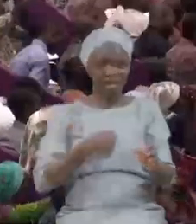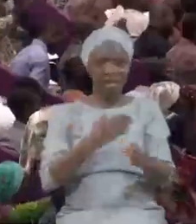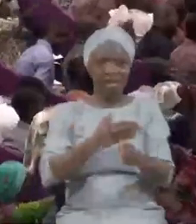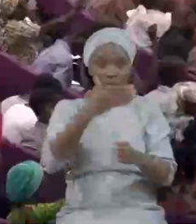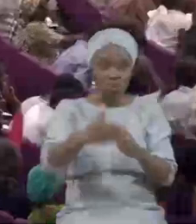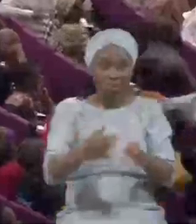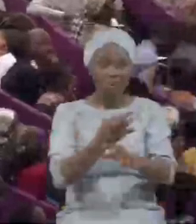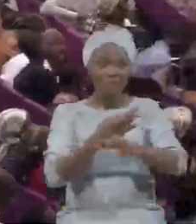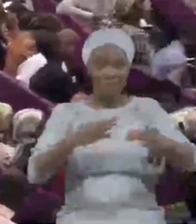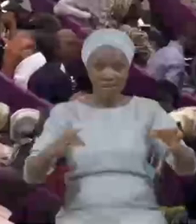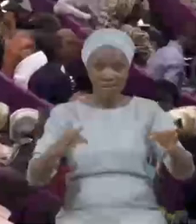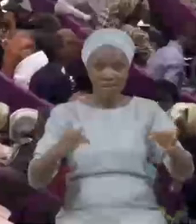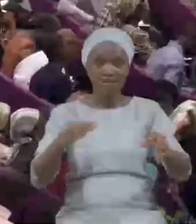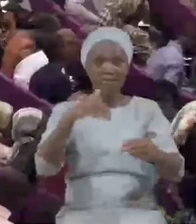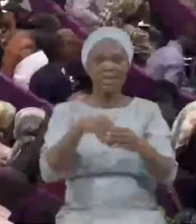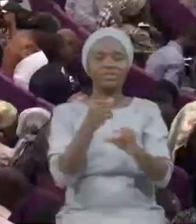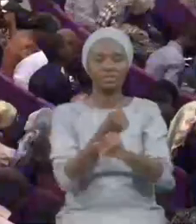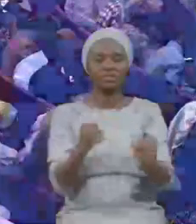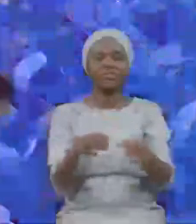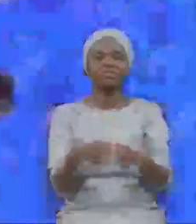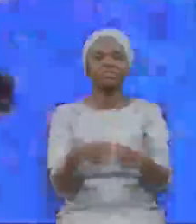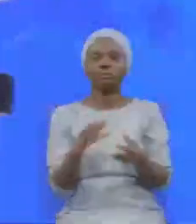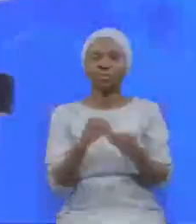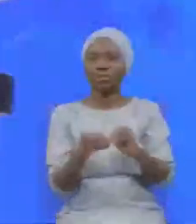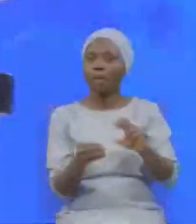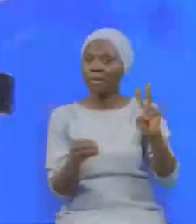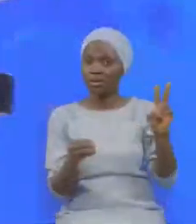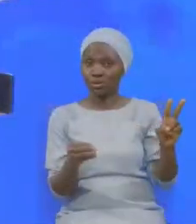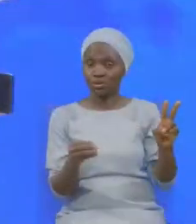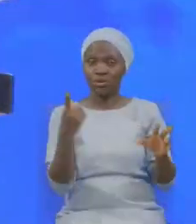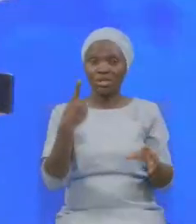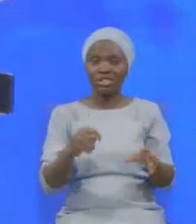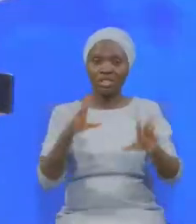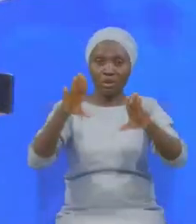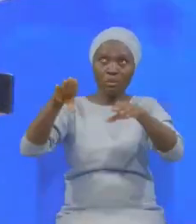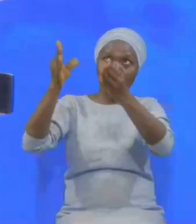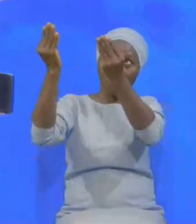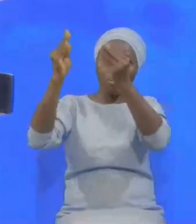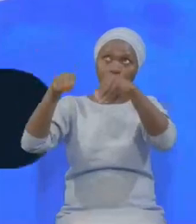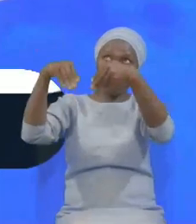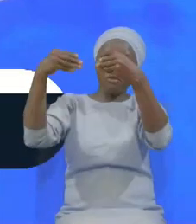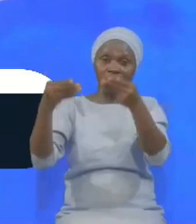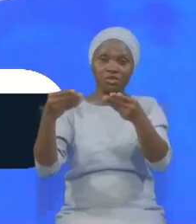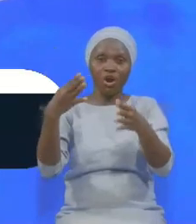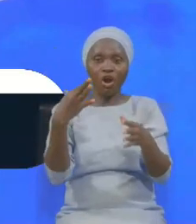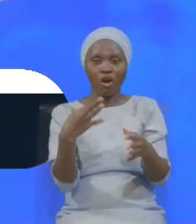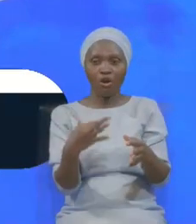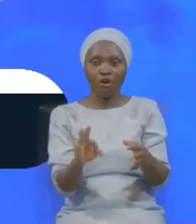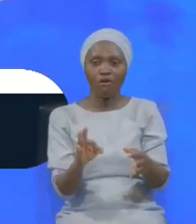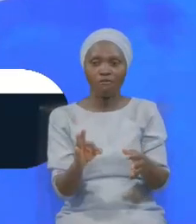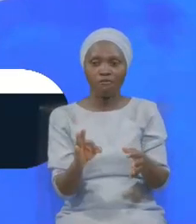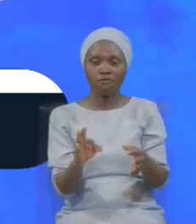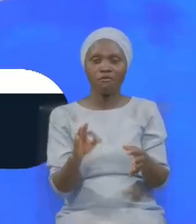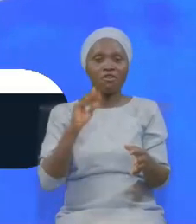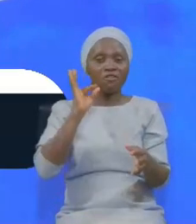La libération dans le salut. Numéro 2, la provision de la